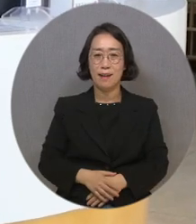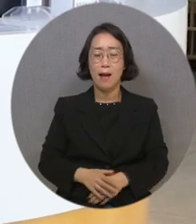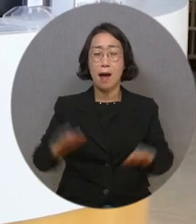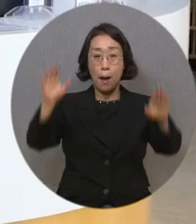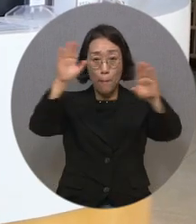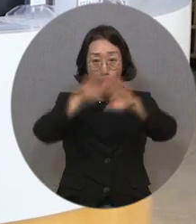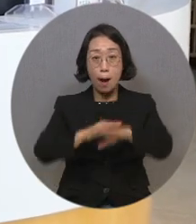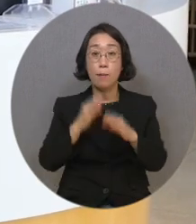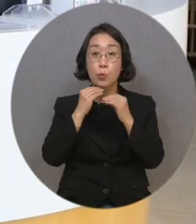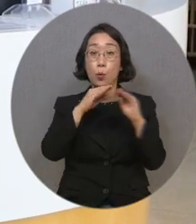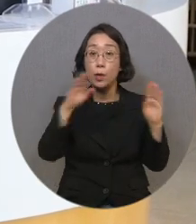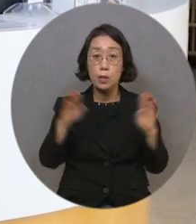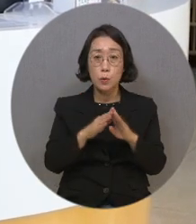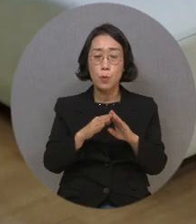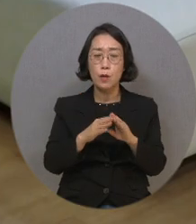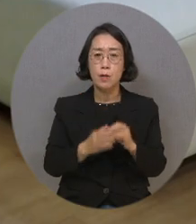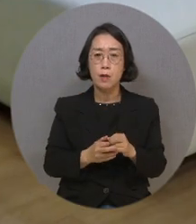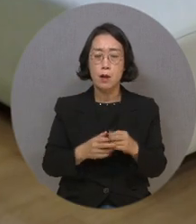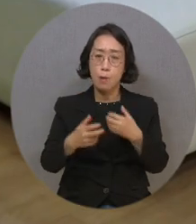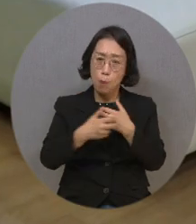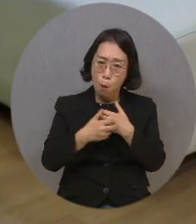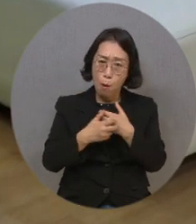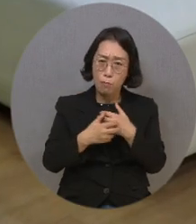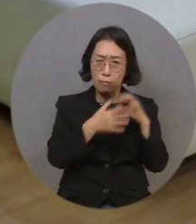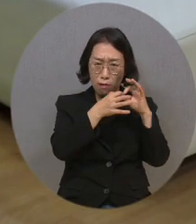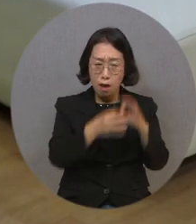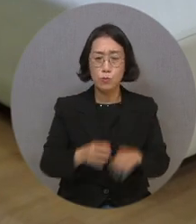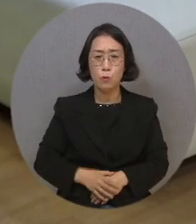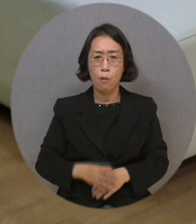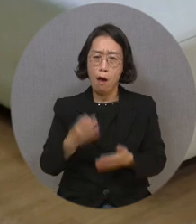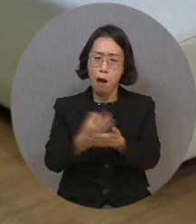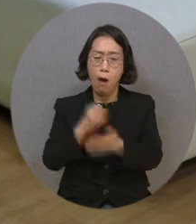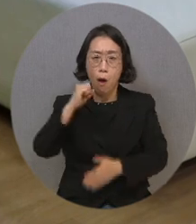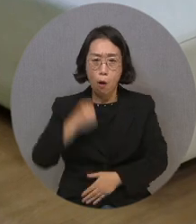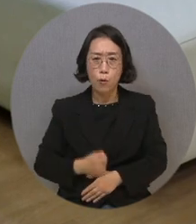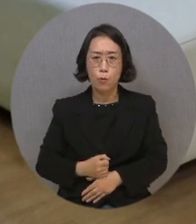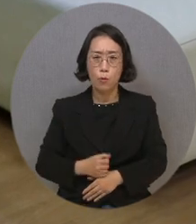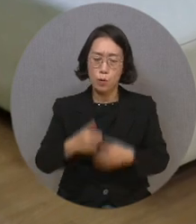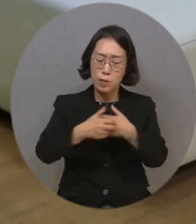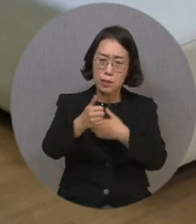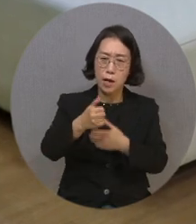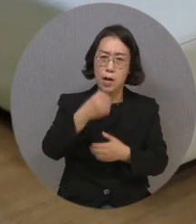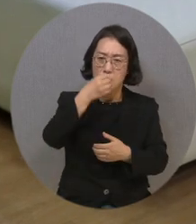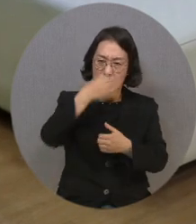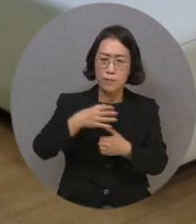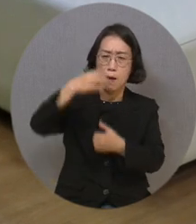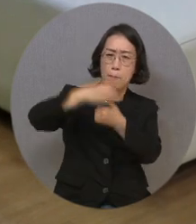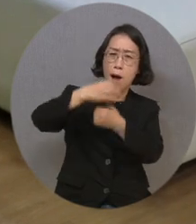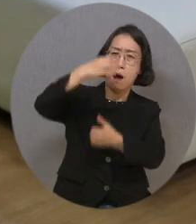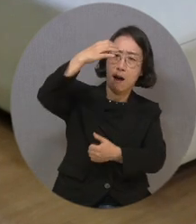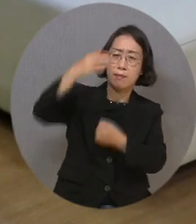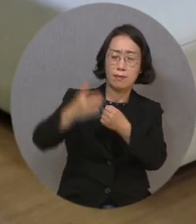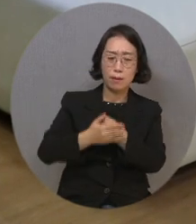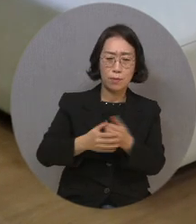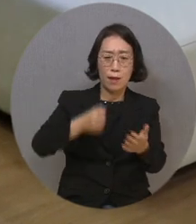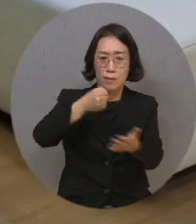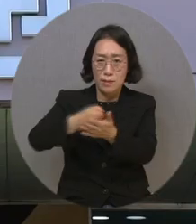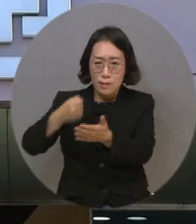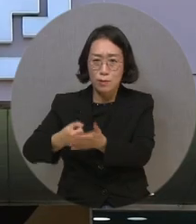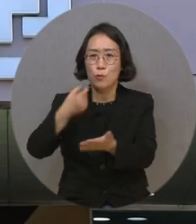진료는 의료진의 업무량 증가와 낮은 수익성 등의 문제로 추진하는 지자체는 많아도 지정이